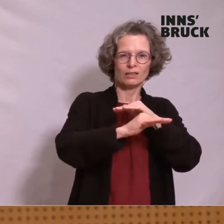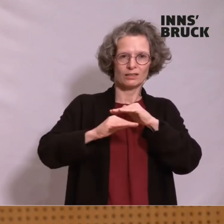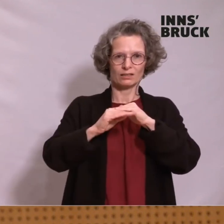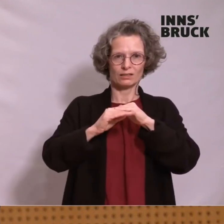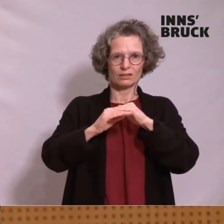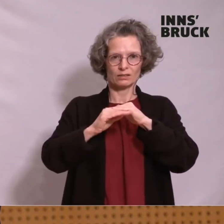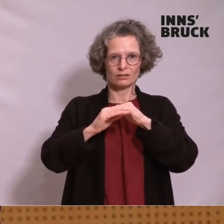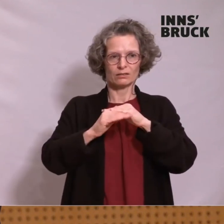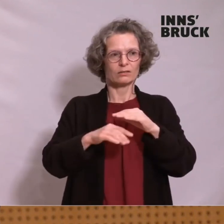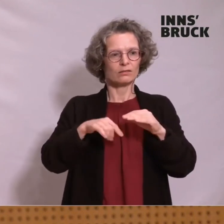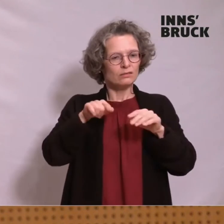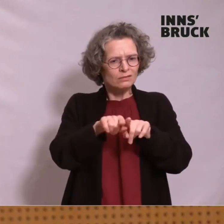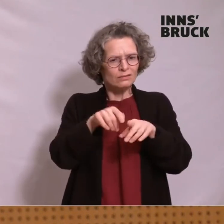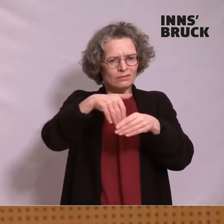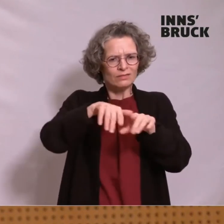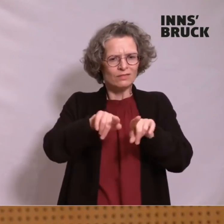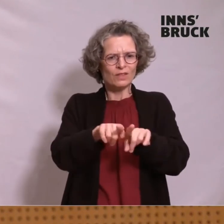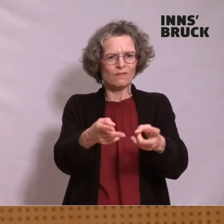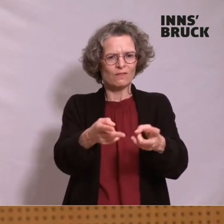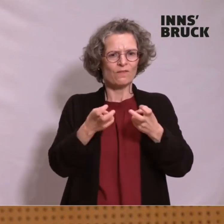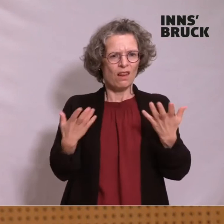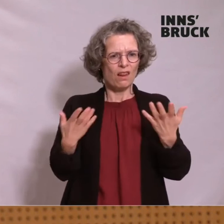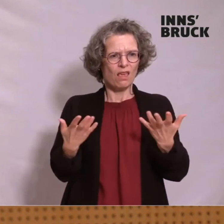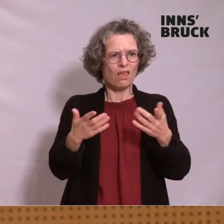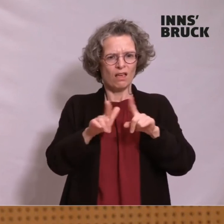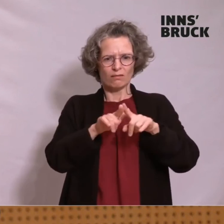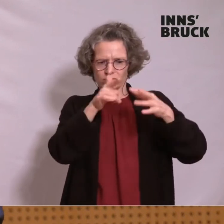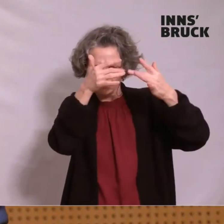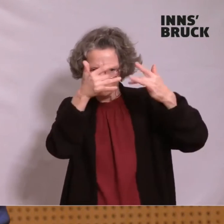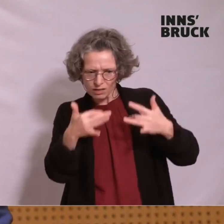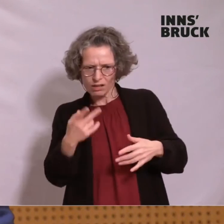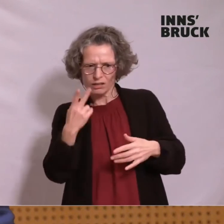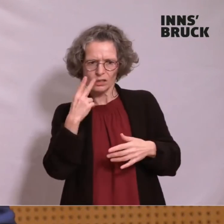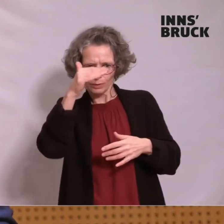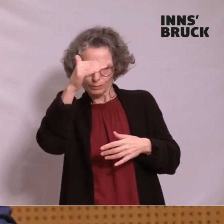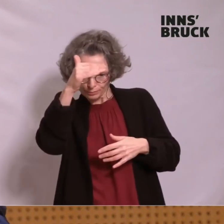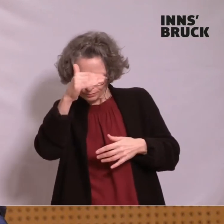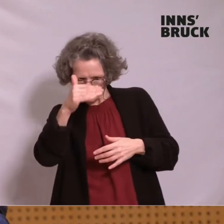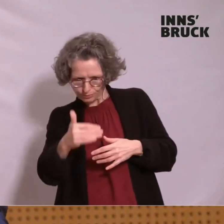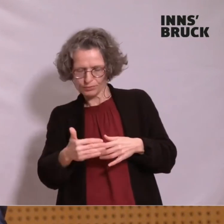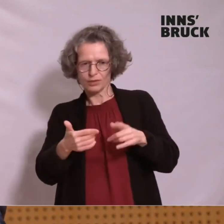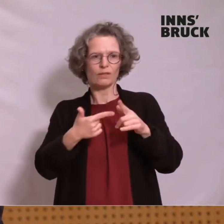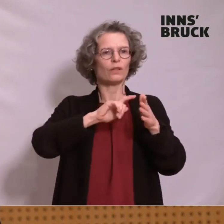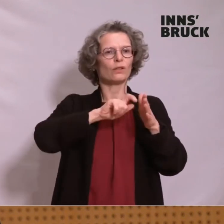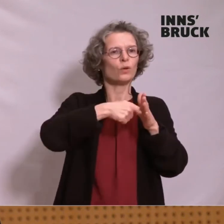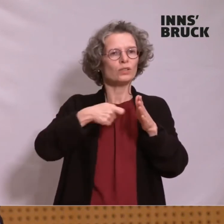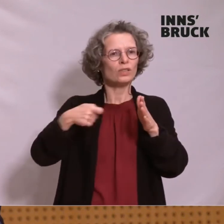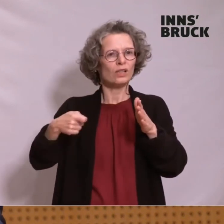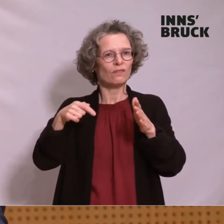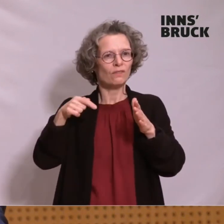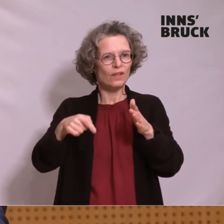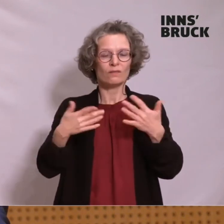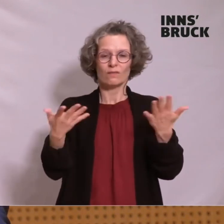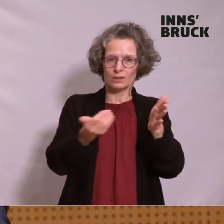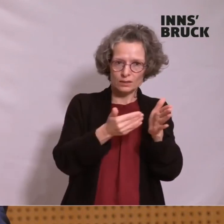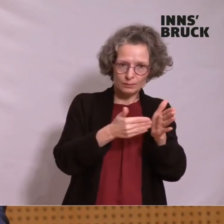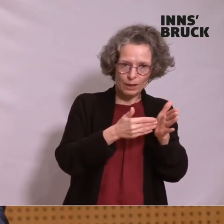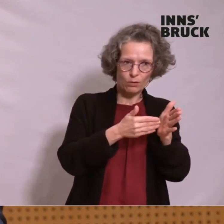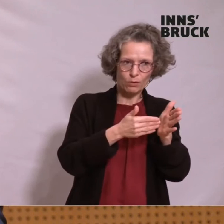gefundene Wille. In Zahlen gegossen, eine sichtbare Konsequenz aus Notwendigkeiten,